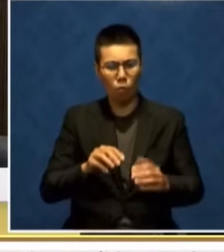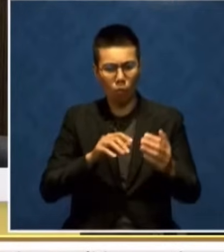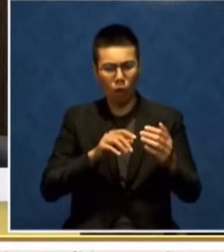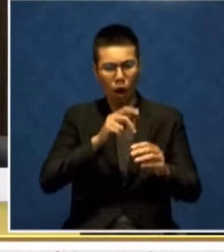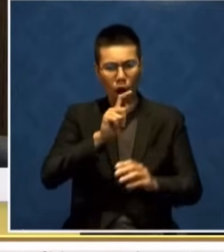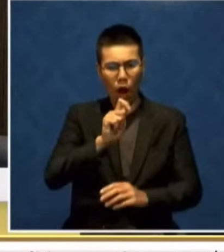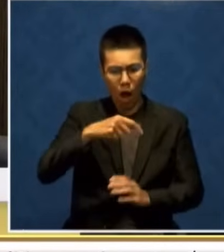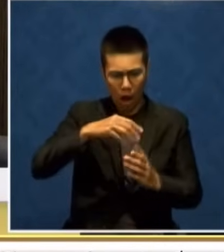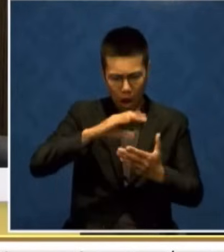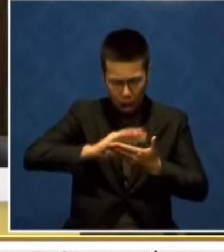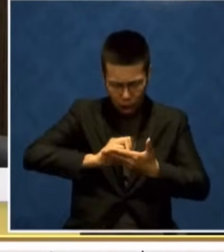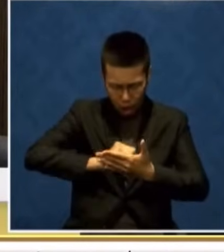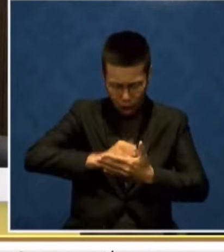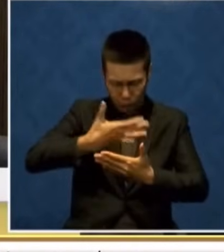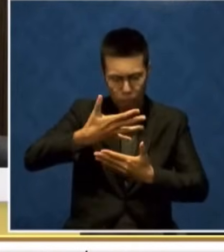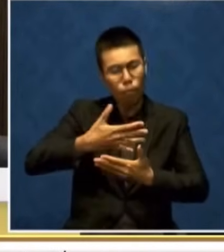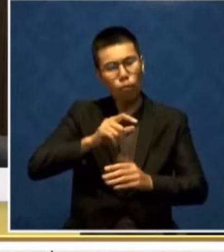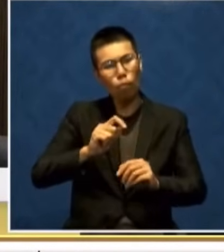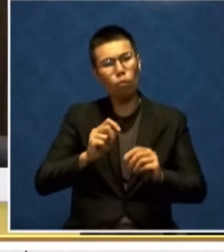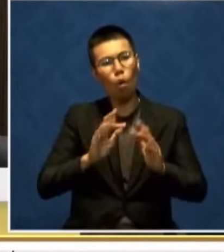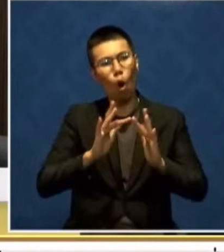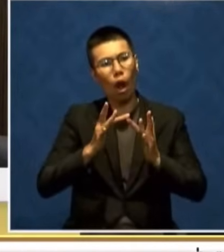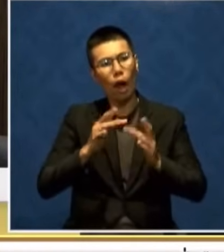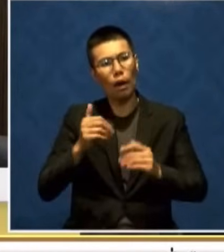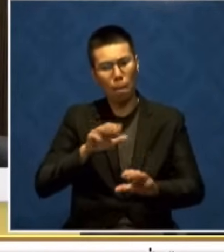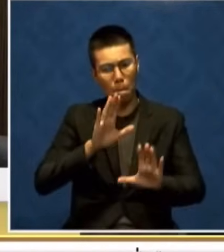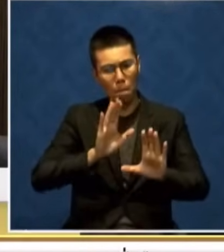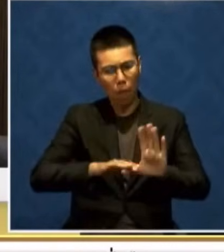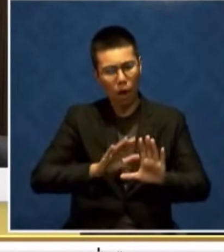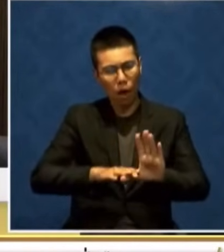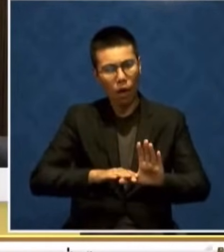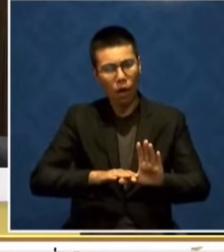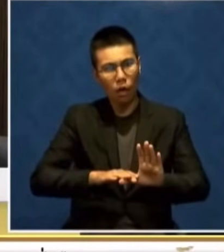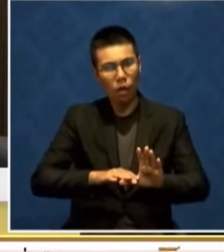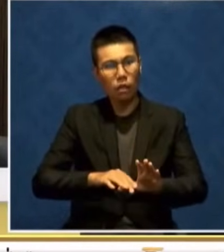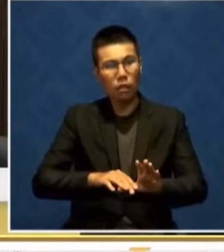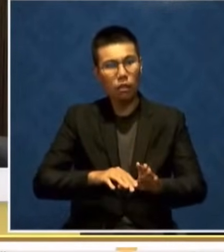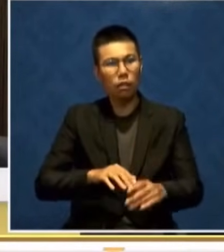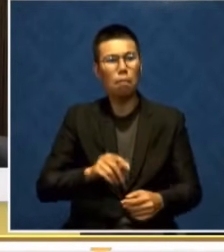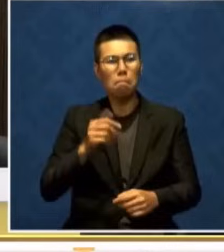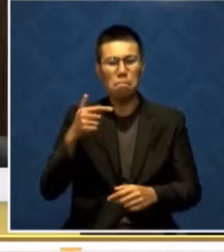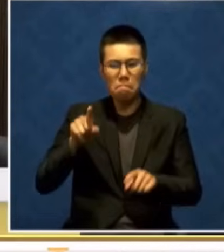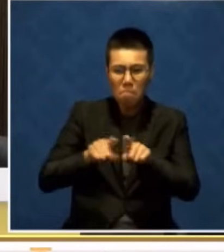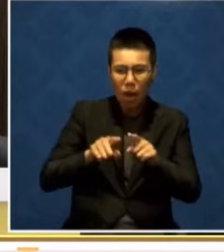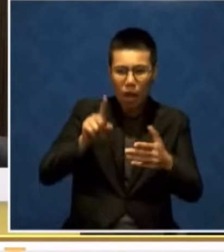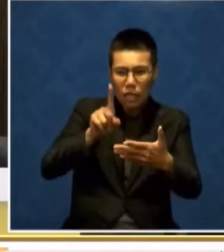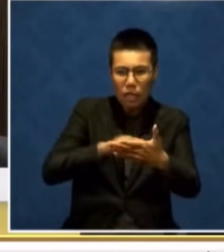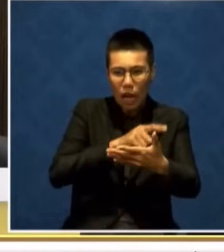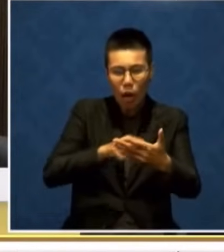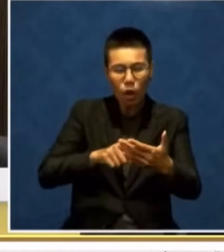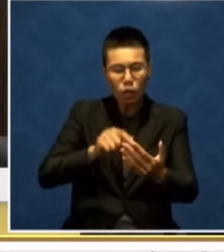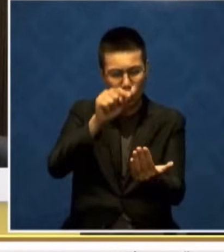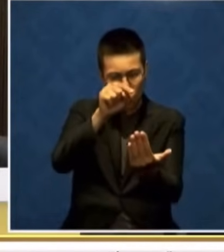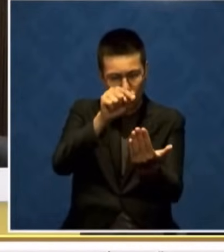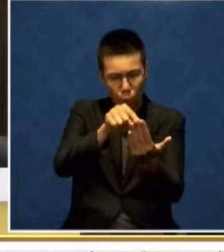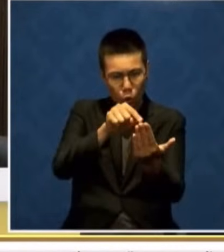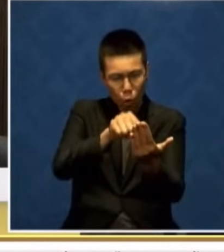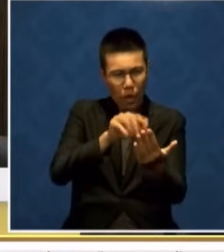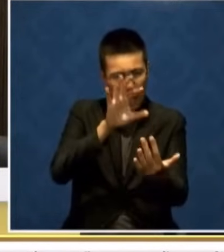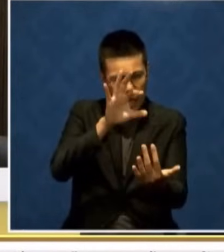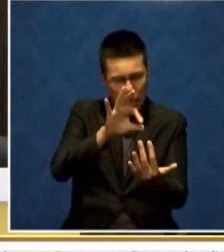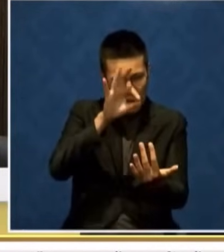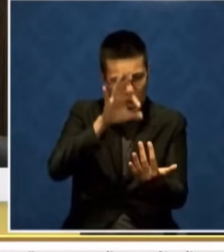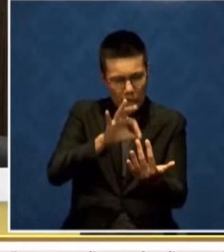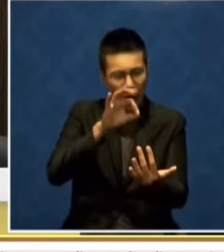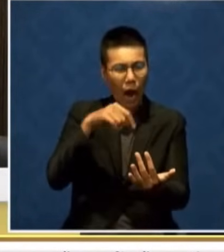เขาเข้ามาสมัครใช้บริการเพื่อโหวตเลือกเลยว่าเขาอยากให้รองผบตร